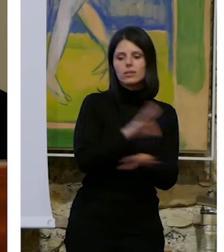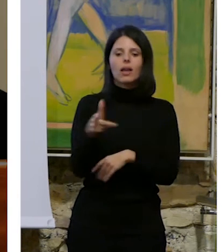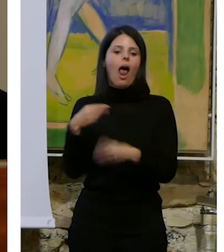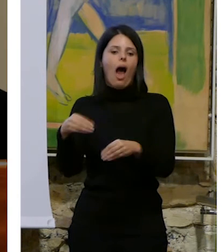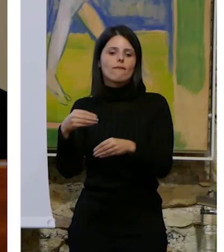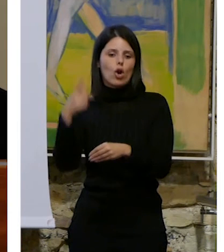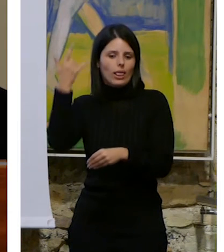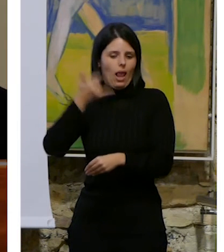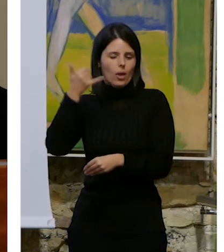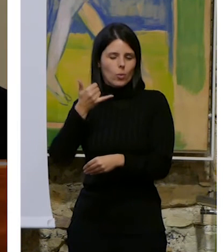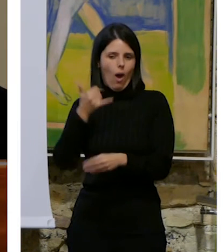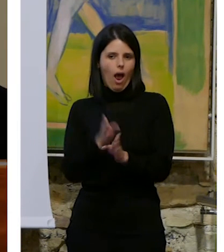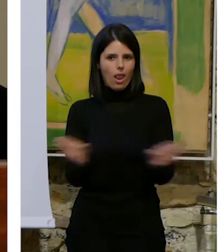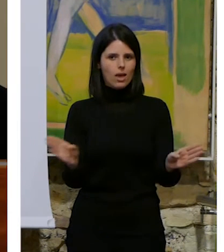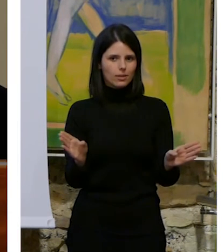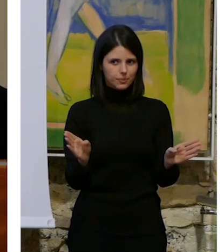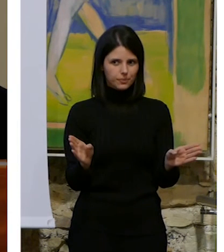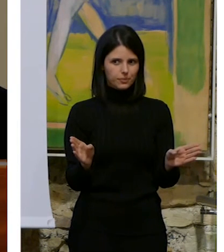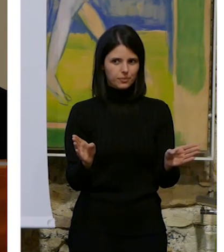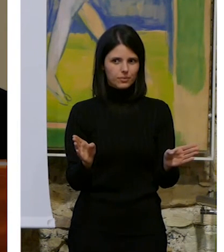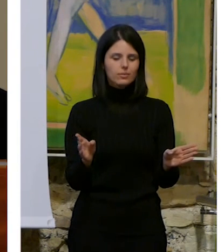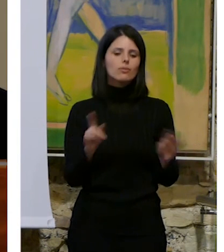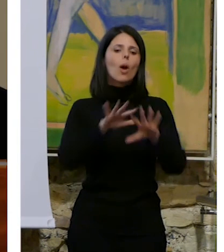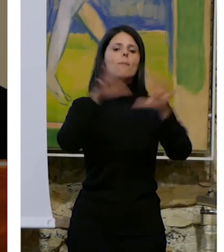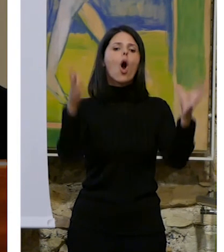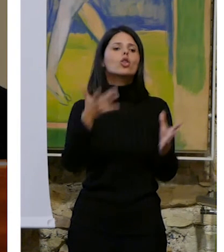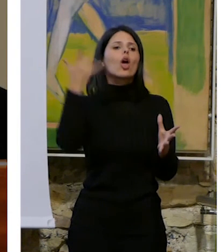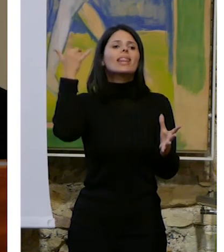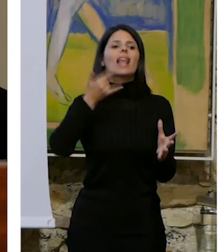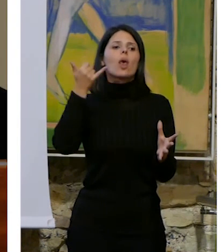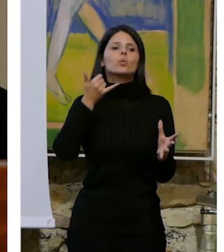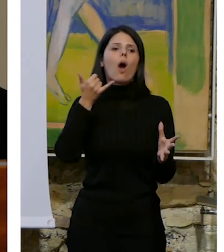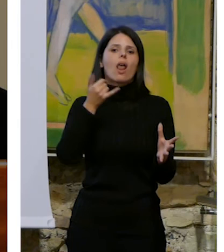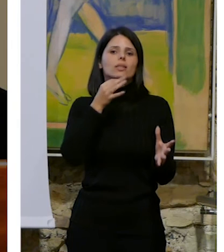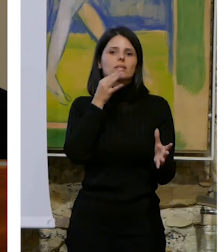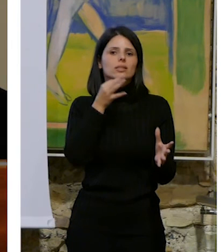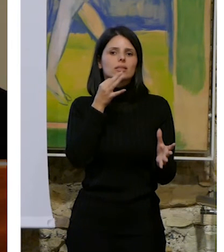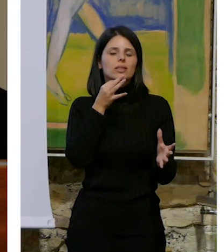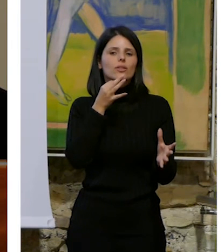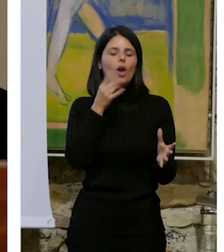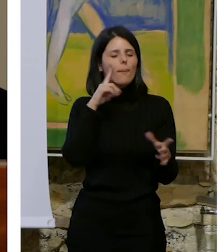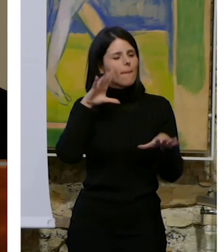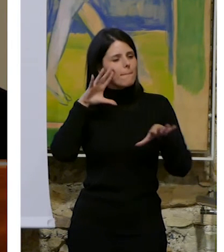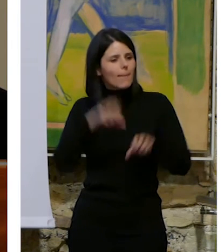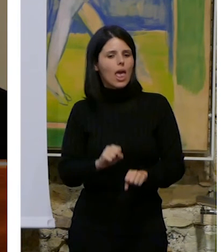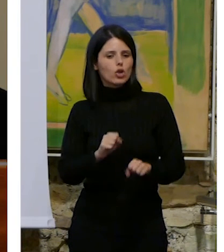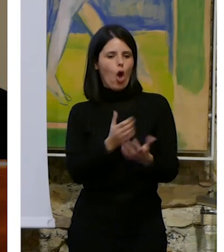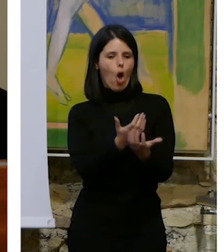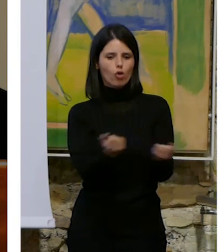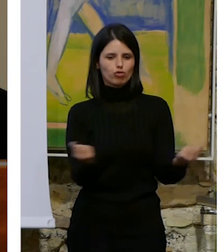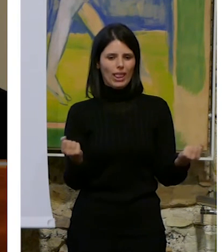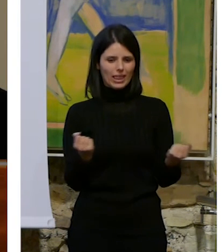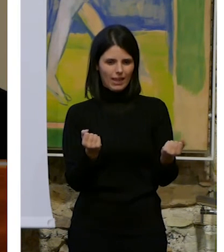la funzione autentica del mondo intellettuale è una funzione di, in un qualche modo, di impegno oggettivo, non